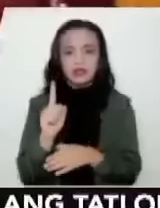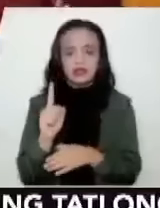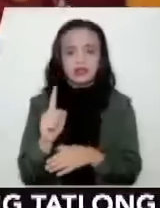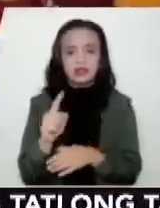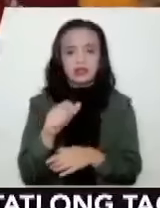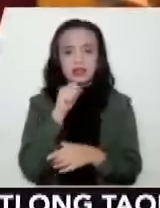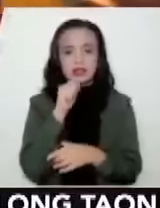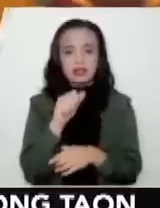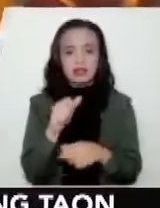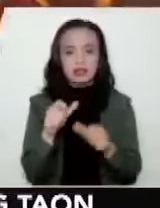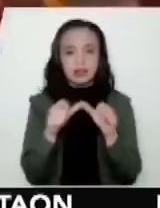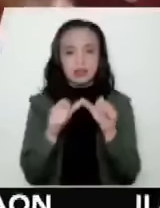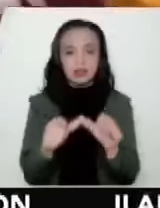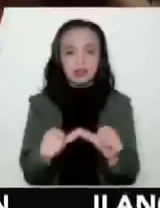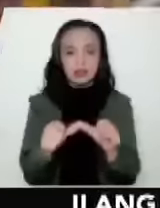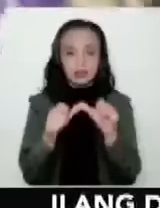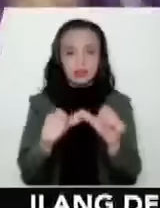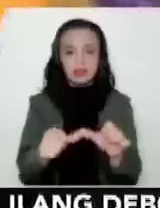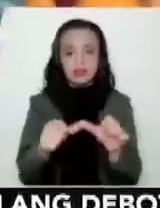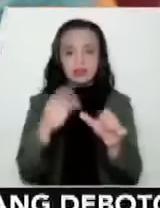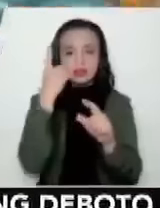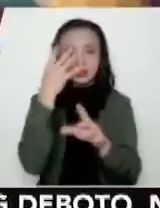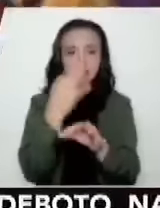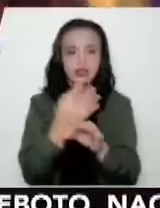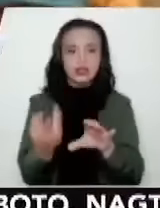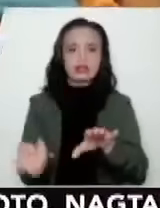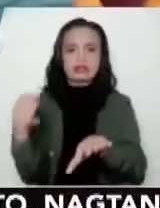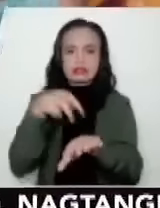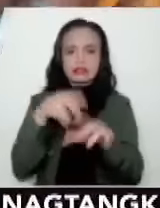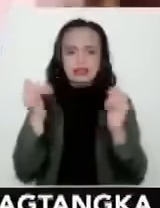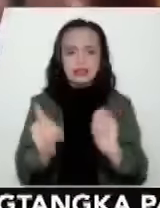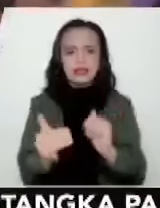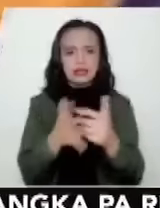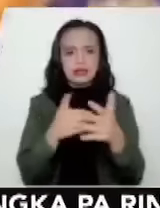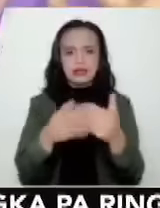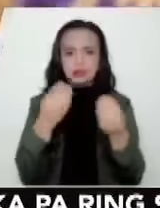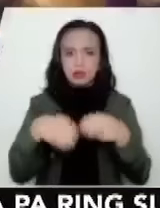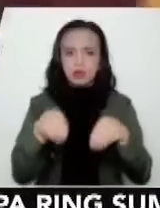ang panata ng ilan na sumampa pa rin para mahawakan ang puon.